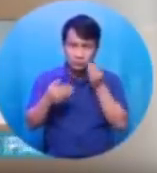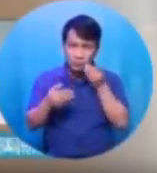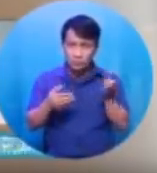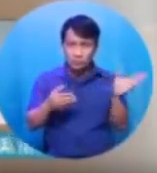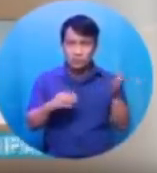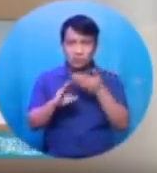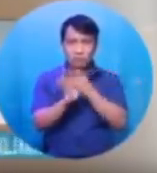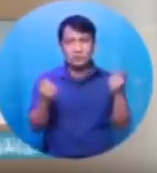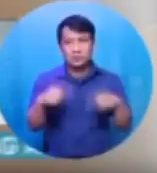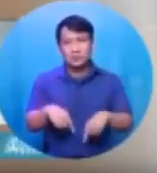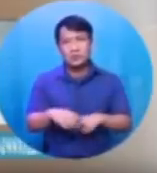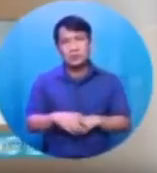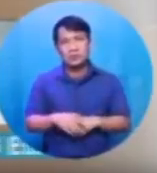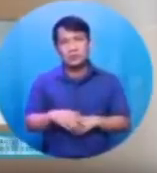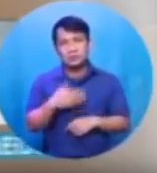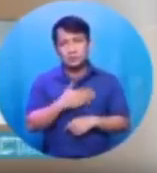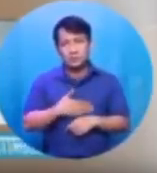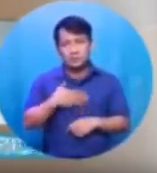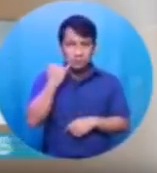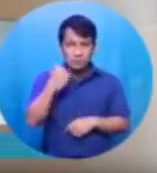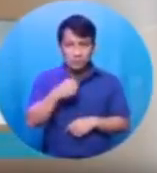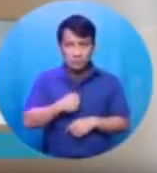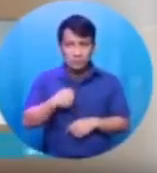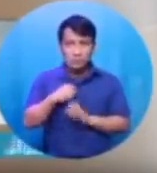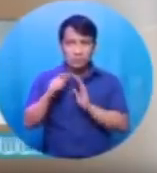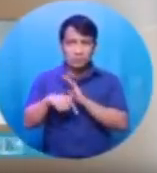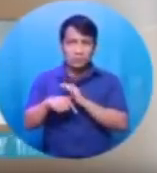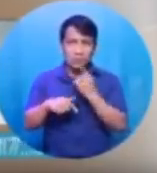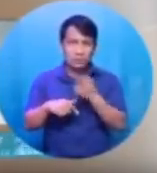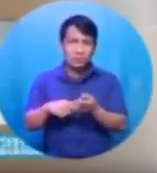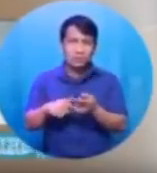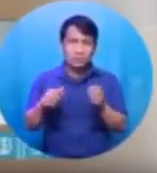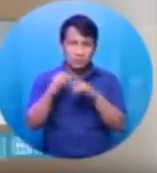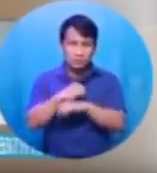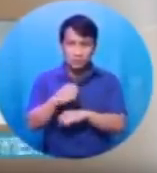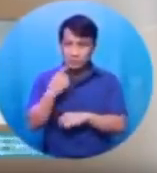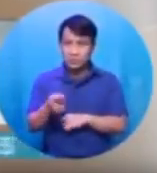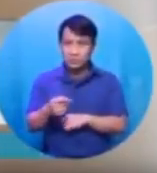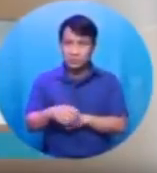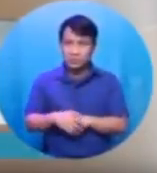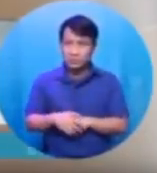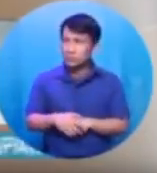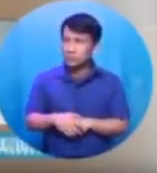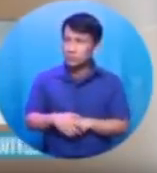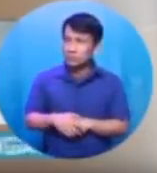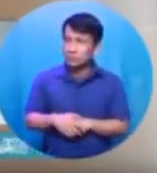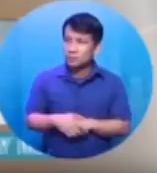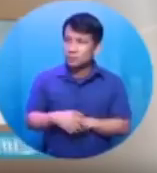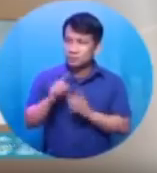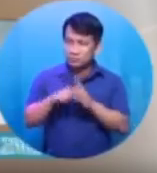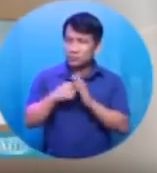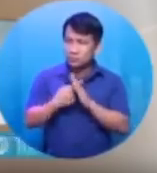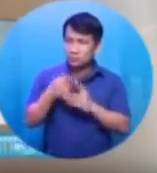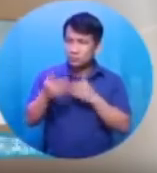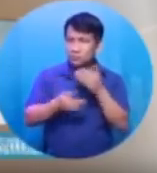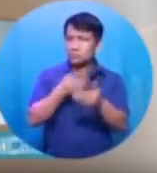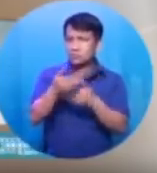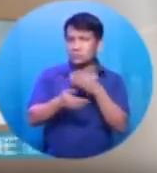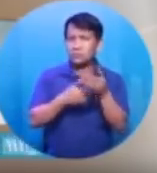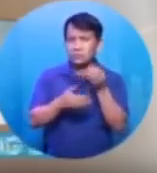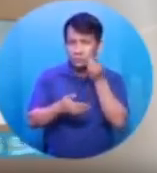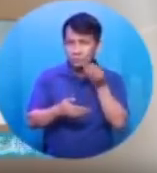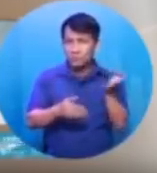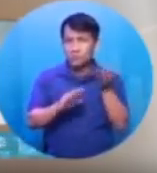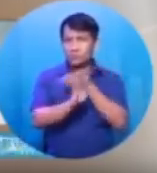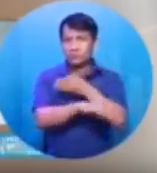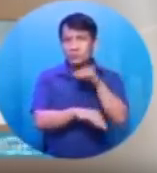dito at hindi pa rin nangyayari. So pasensya na po sir dyan ha. Mamaya po, okay, pagkatapos itong show, kakausapin ko si Odette na para umpisa na po yung proseso na kayo po'y